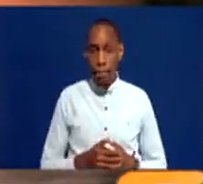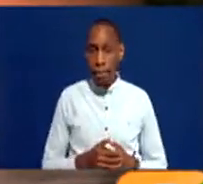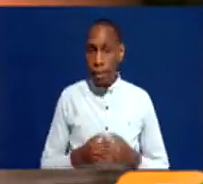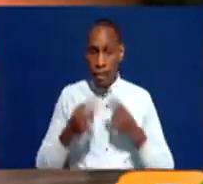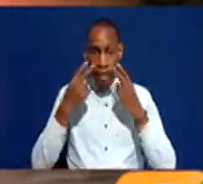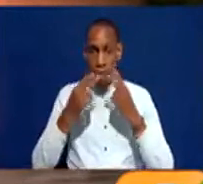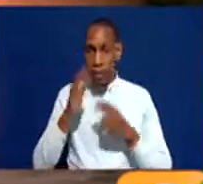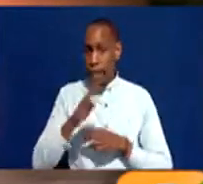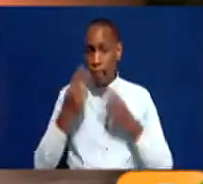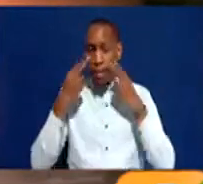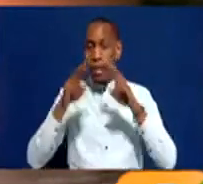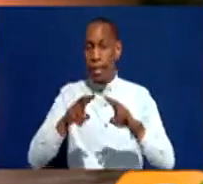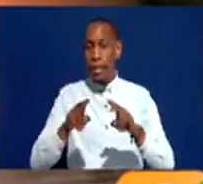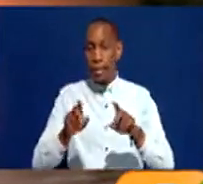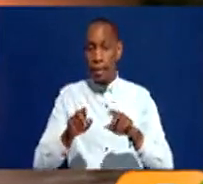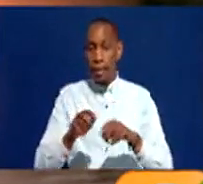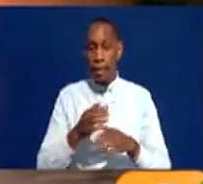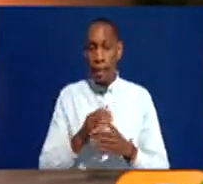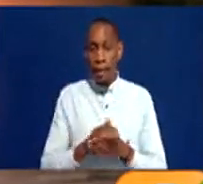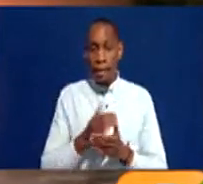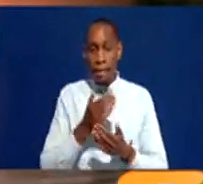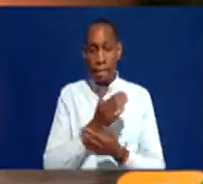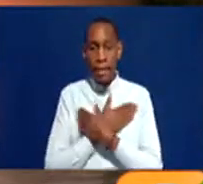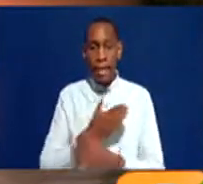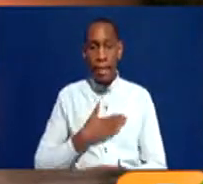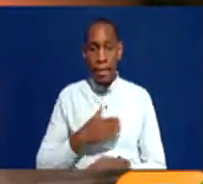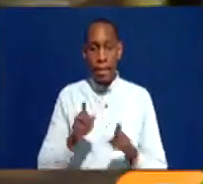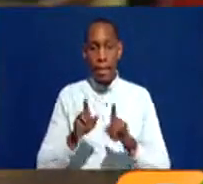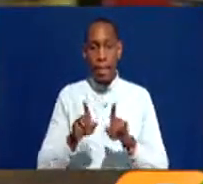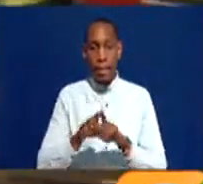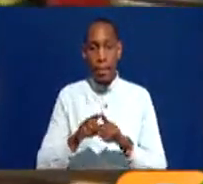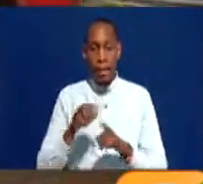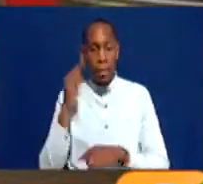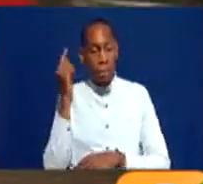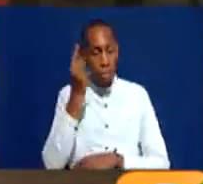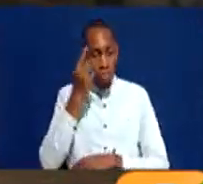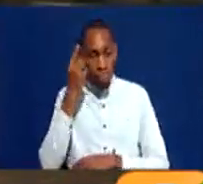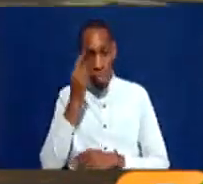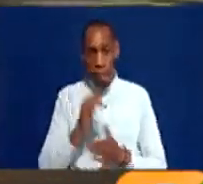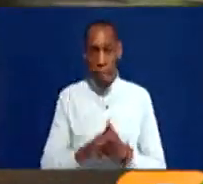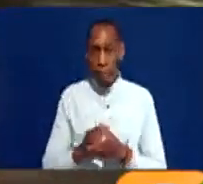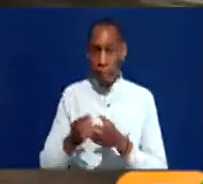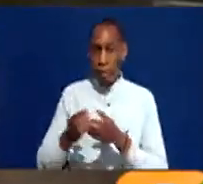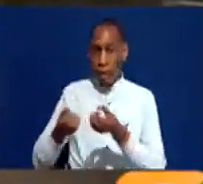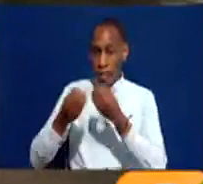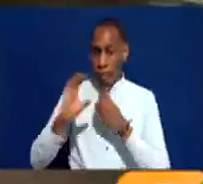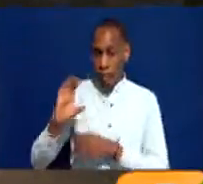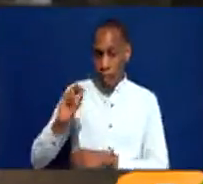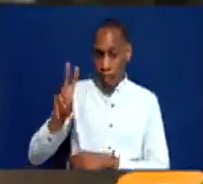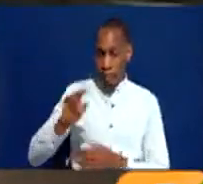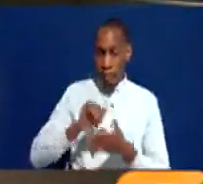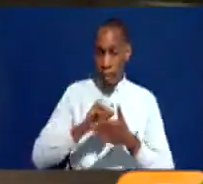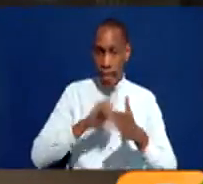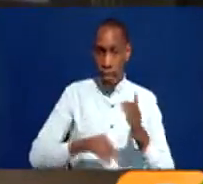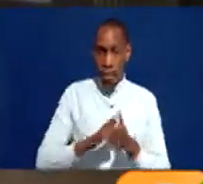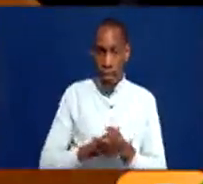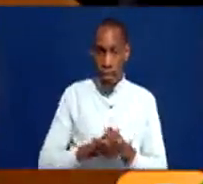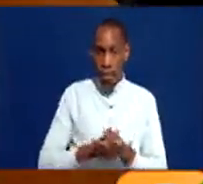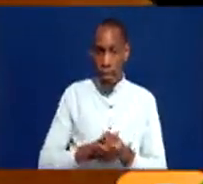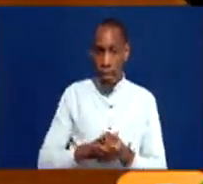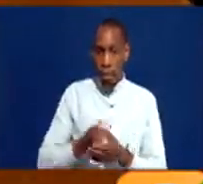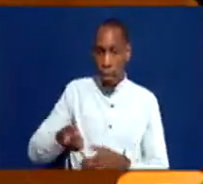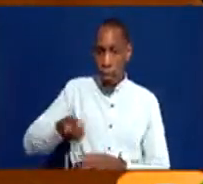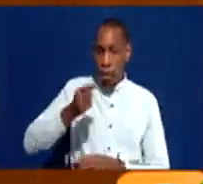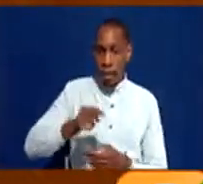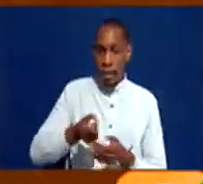sijawahi ona huyo jamaa huyo beshtangu akiwa hivyo. This is intimated to Citizen TV that these drink